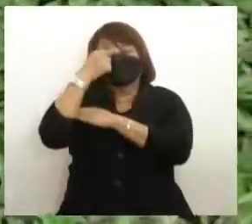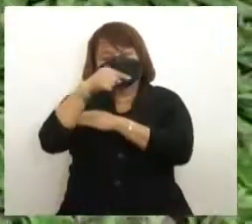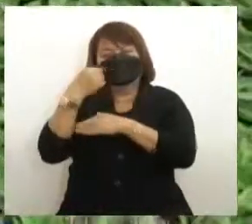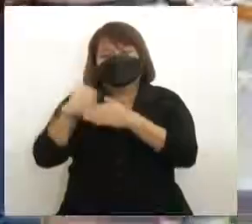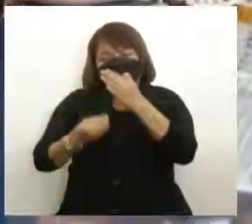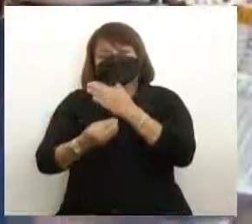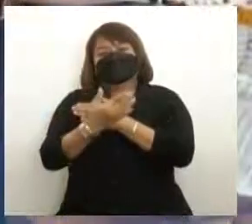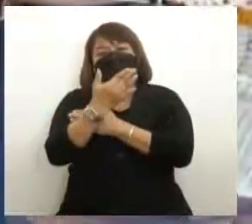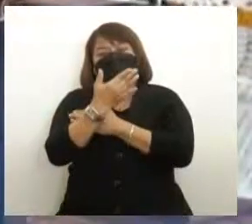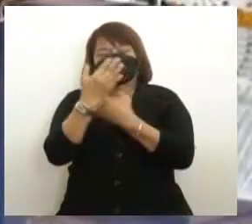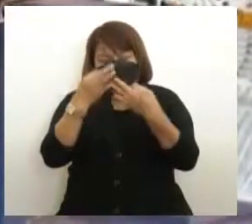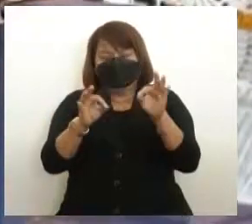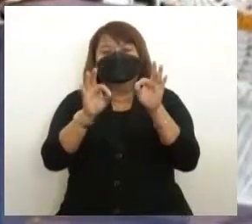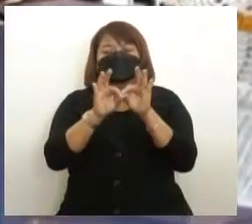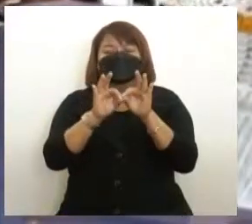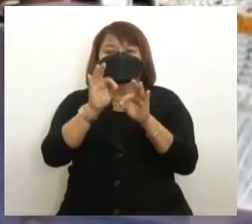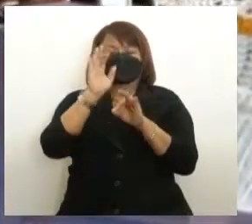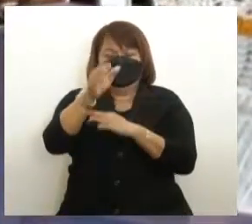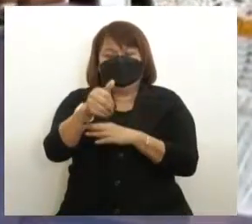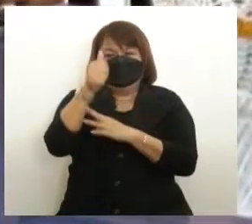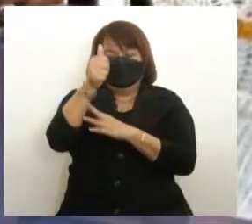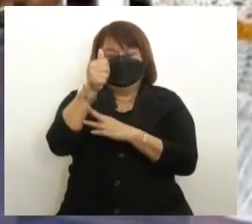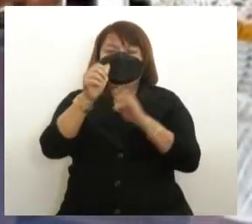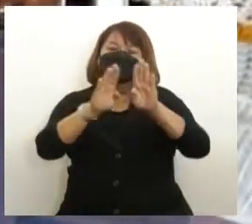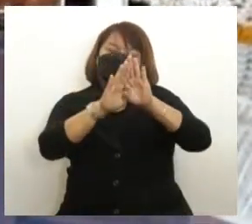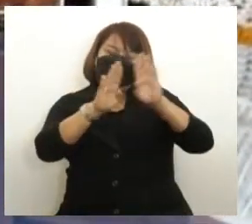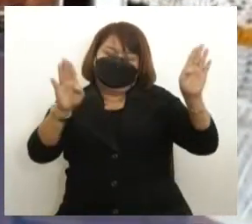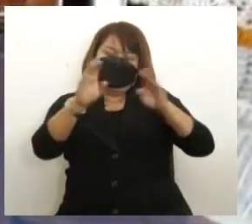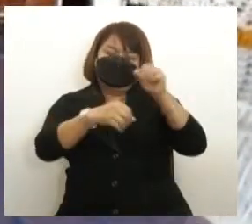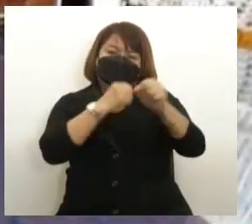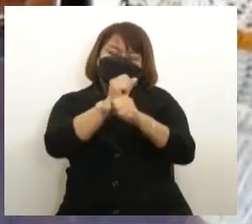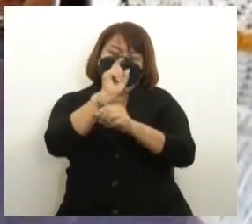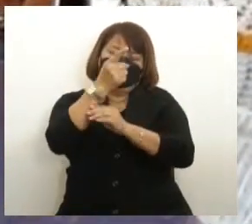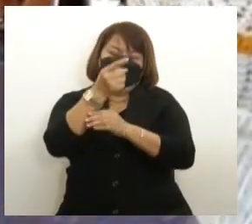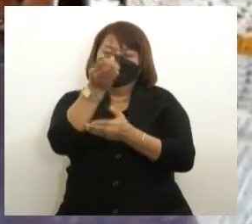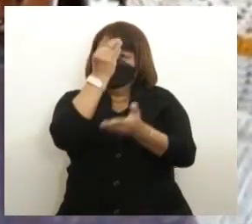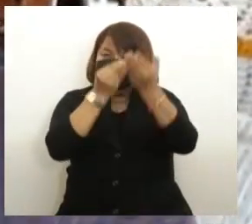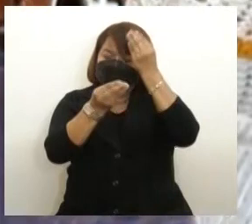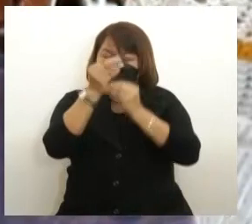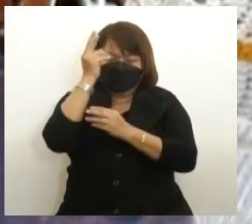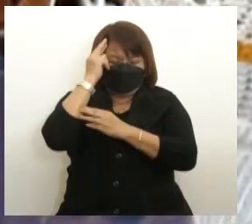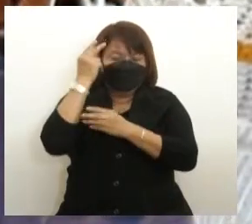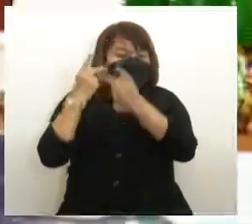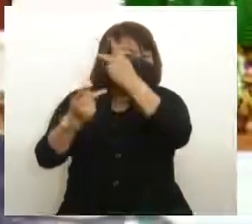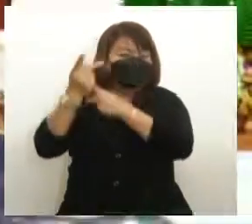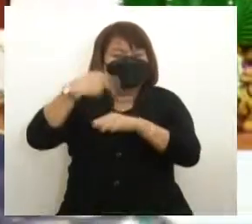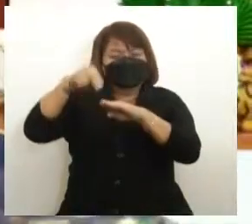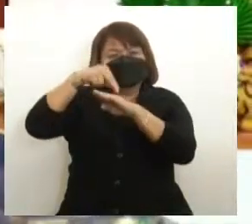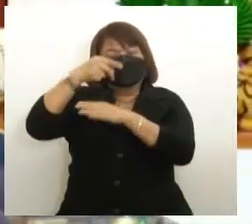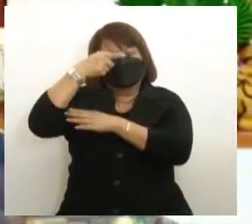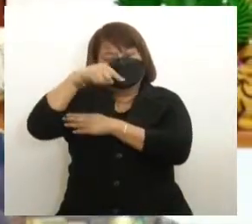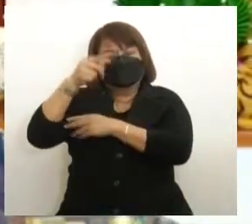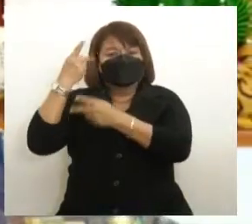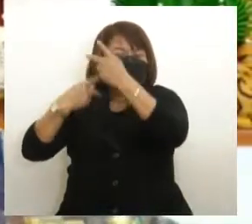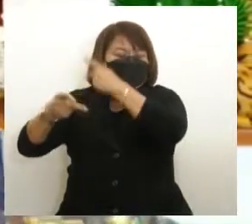าสอันสำคัญและดียิ่งในการเปิดศักราชใหม่แห่งการเรียนรู้ประวัติศาสตร์ชาติไทยและประวัติศ